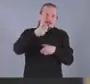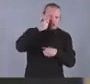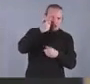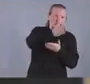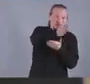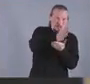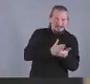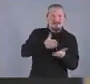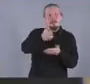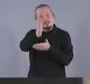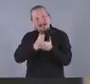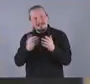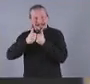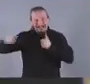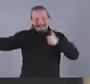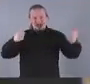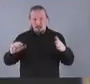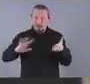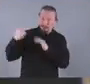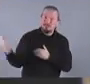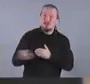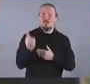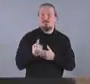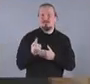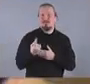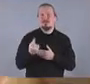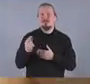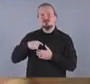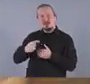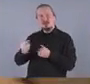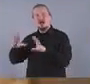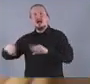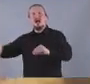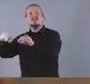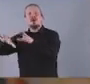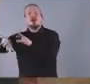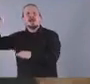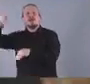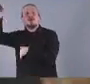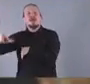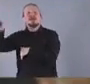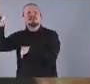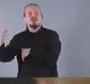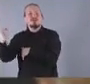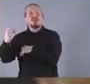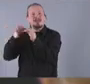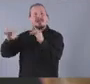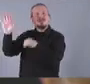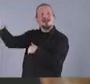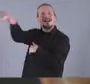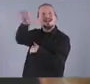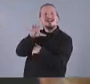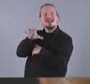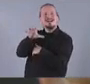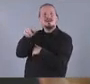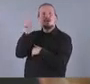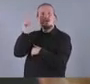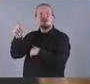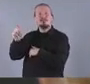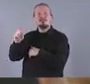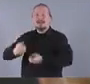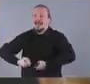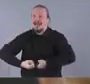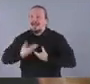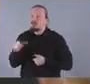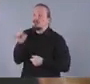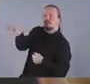notre Assemblée. Les métropolitains ont élu des représentants issus de différents territoires. Ces derniers ne peuvent être privés de s'exprimer devant notre